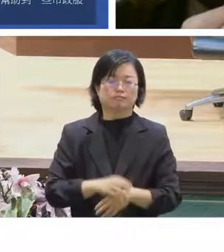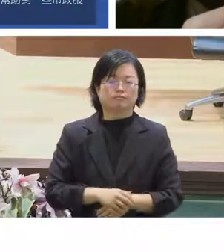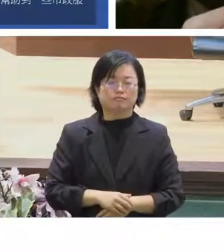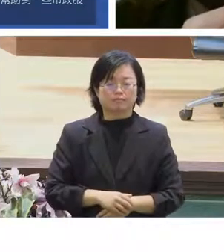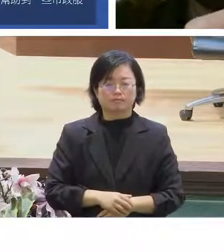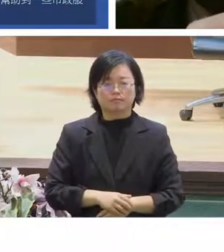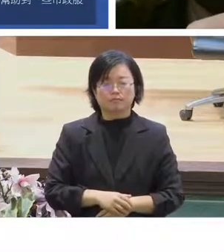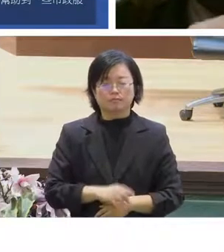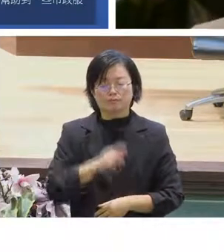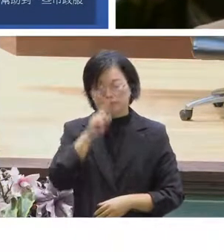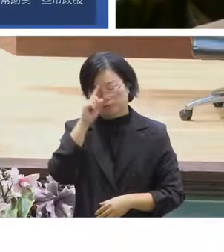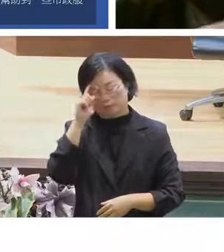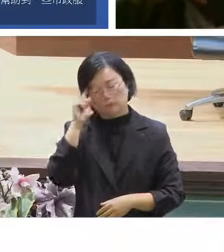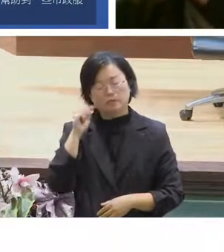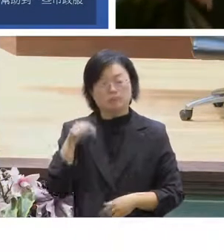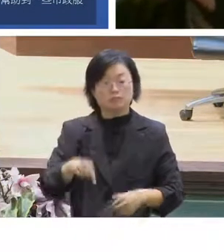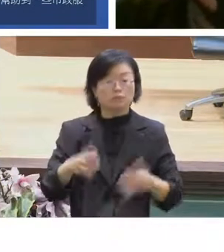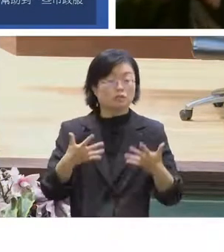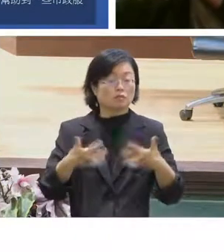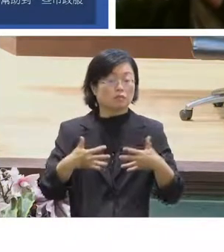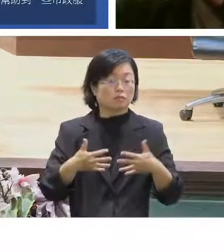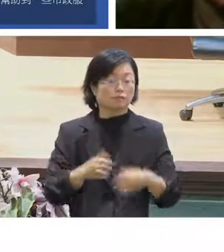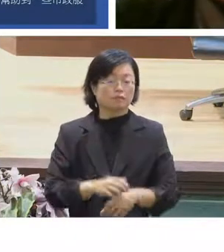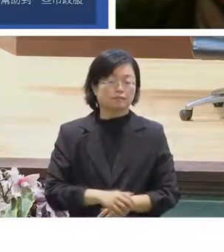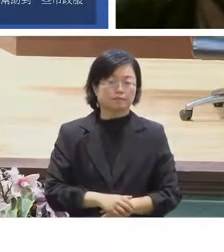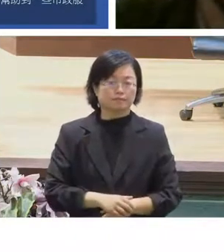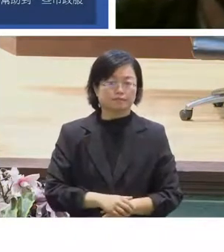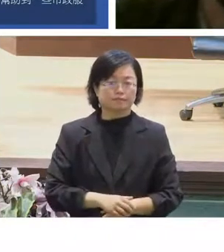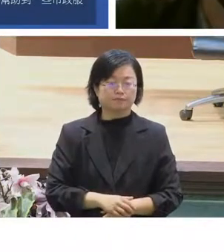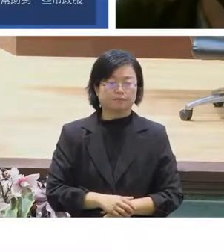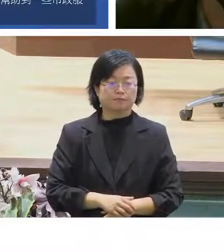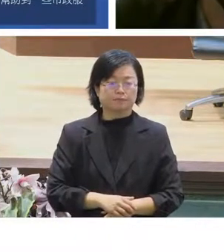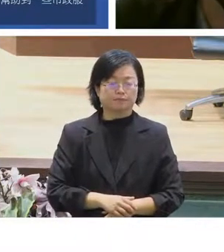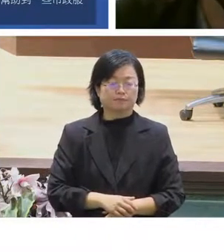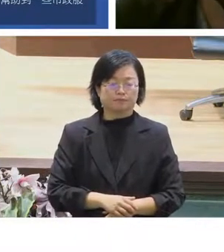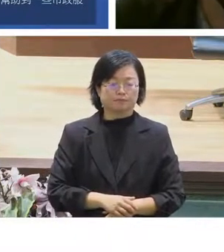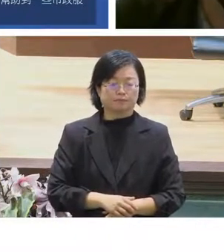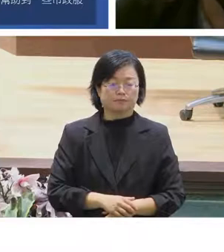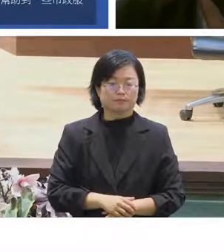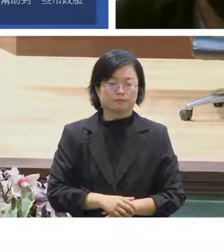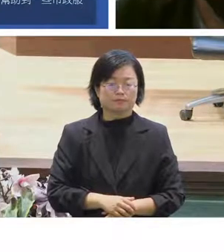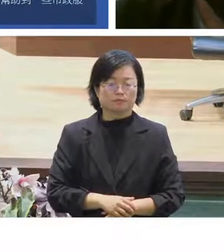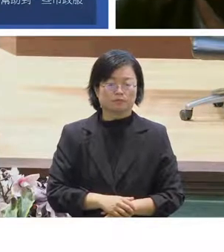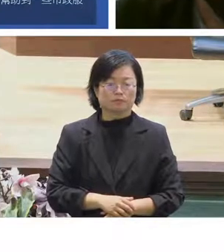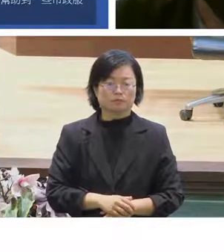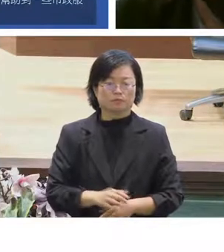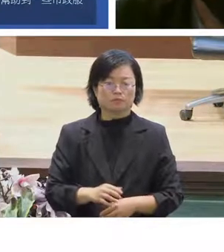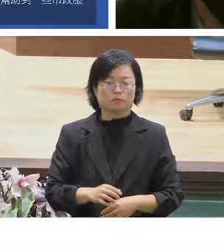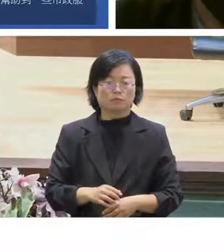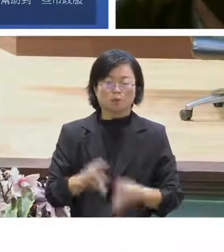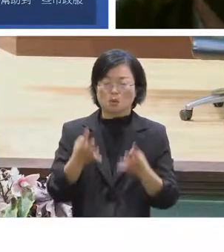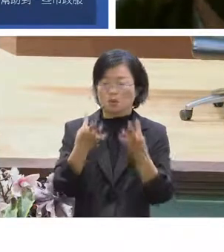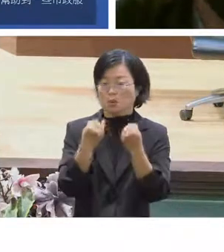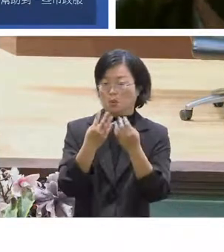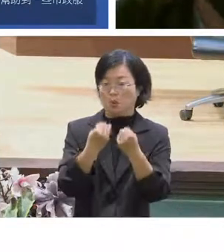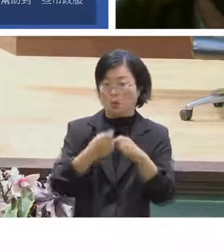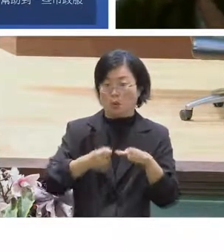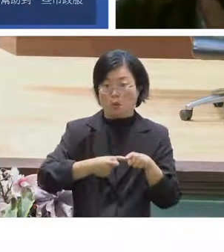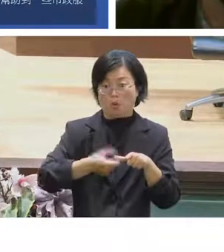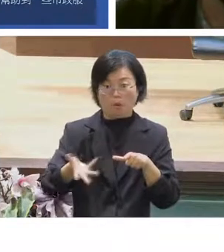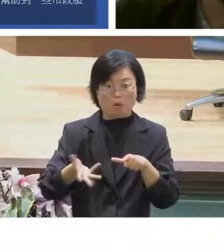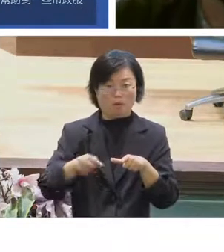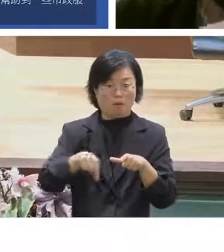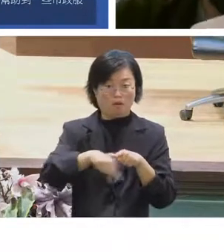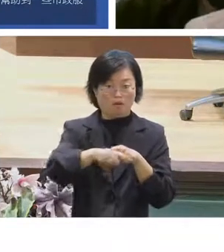一个问题的部分。最后一个问题就是关于刚刚说到这个开放数据怎么样可以